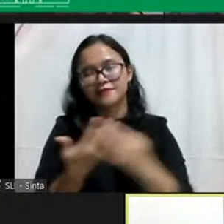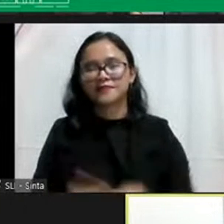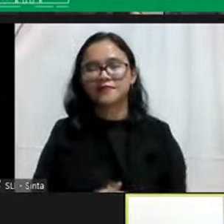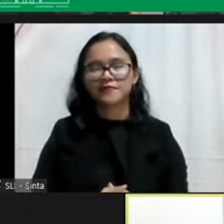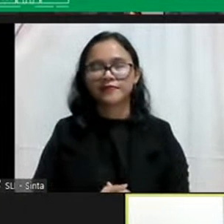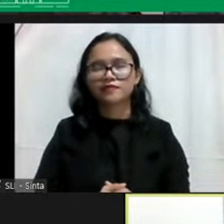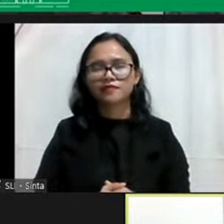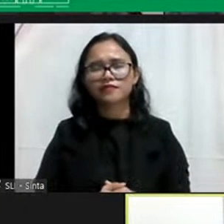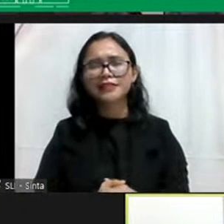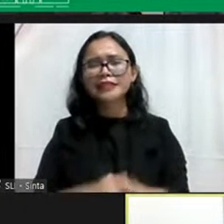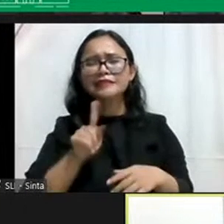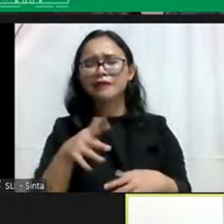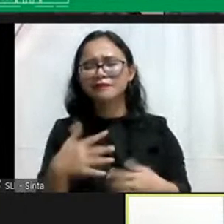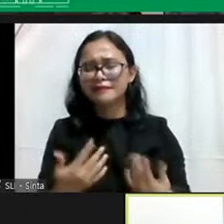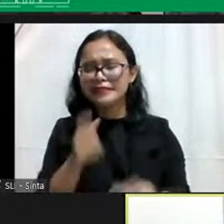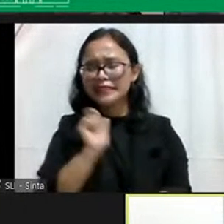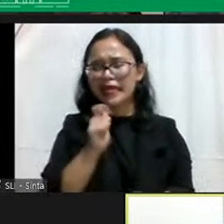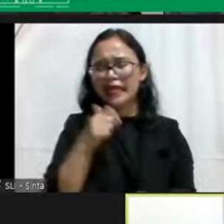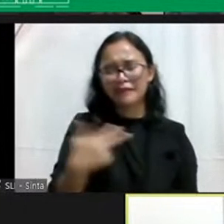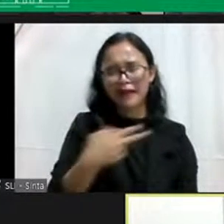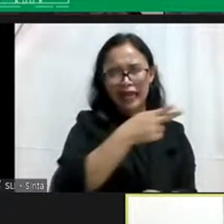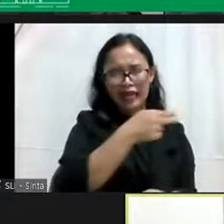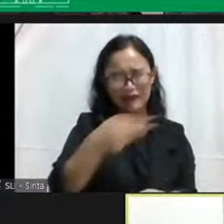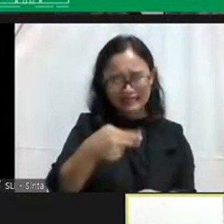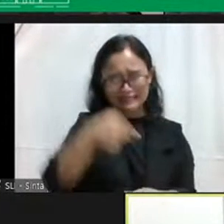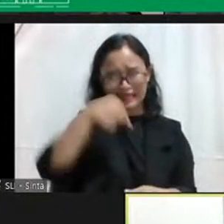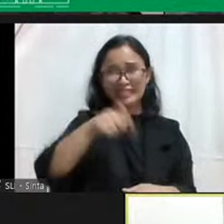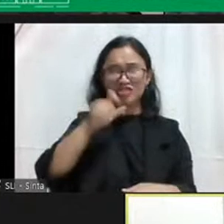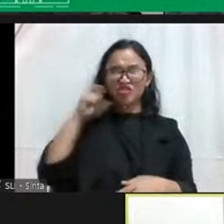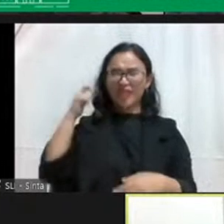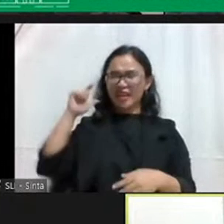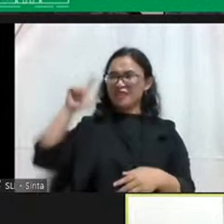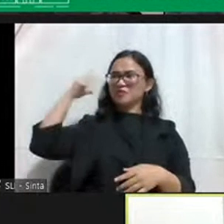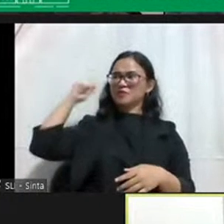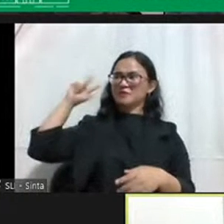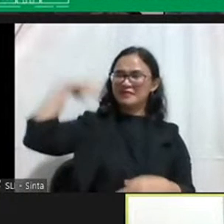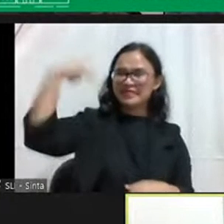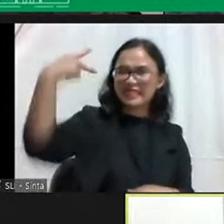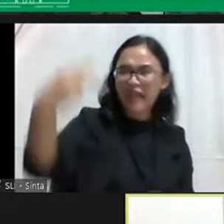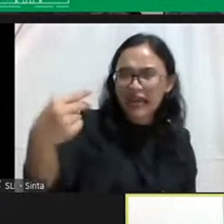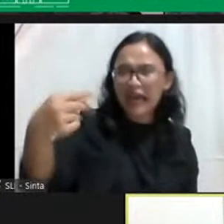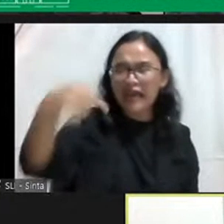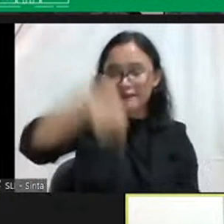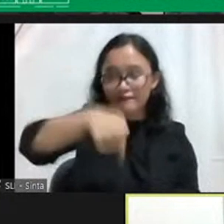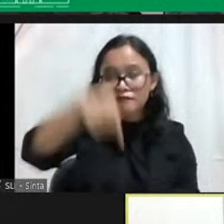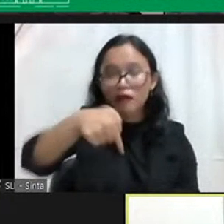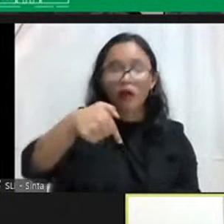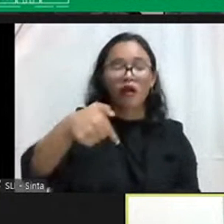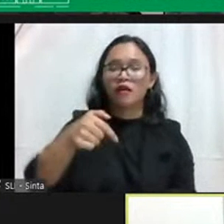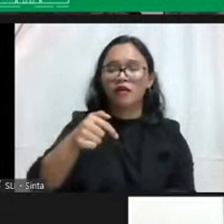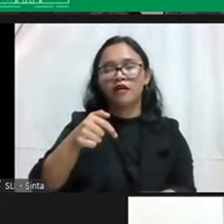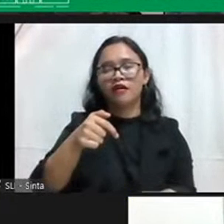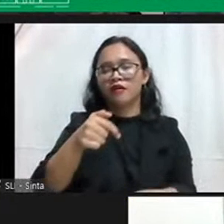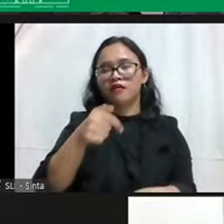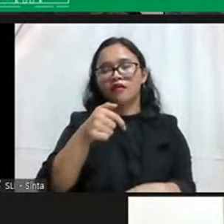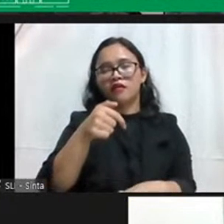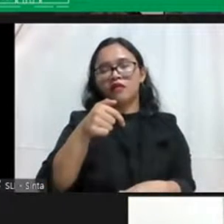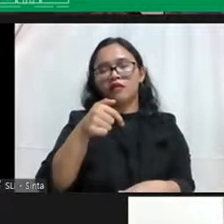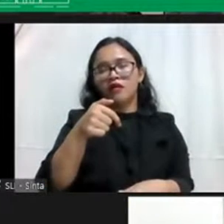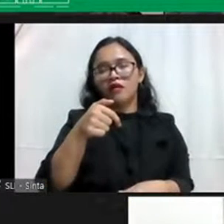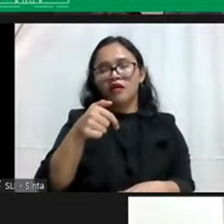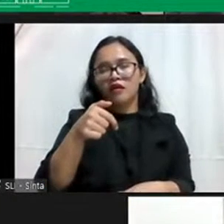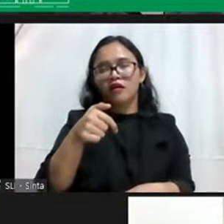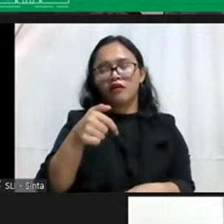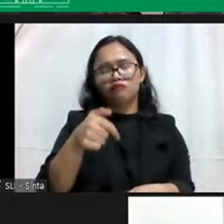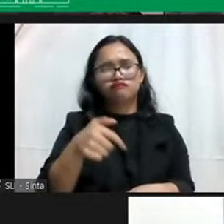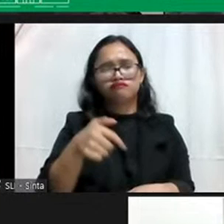enggak ada ceritanya di Indonesia dari dulu sampai sekarang pangan itu diserahkan di apalagi pangan strategis ya di untuk swasta